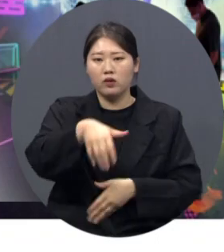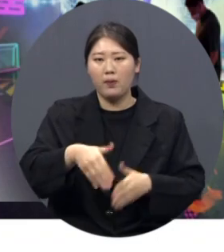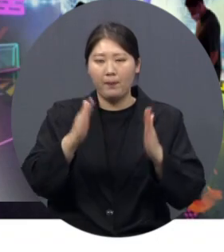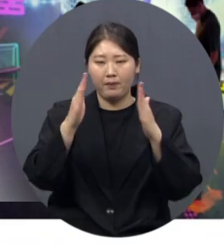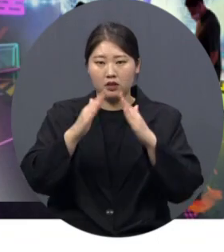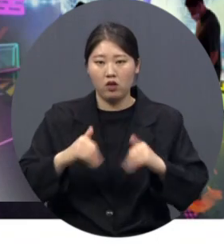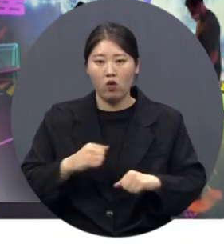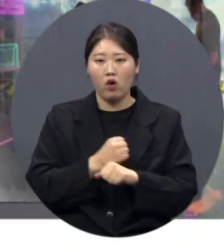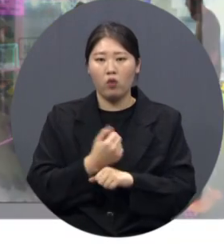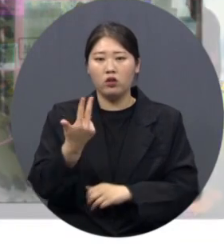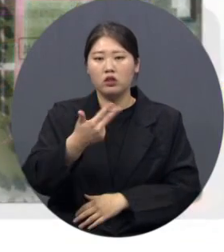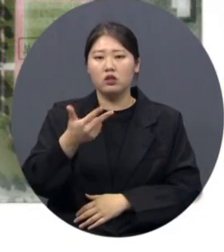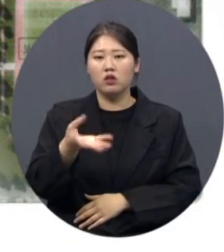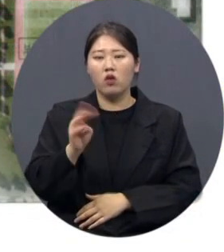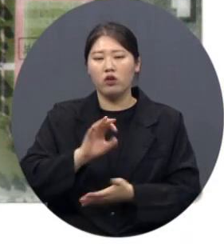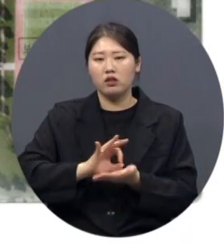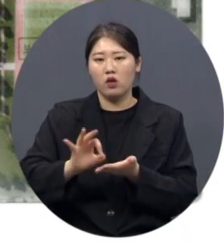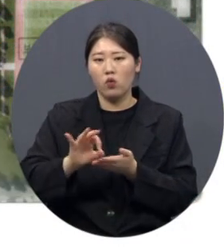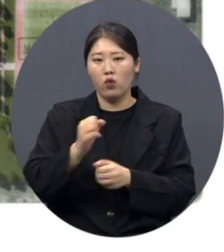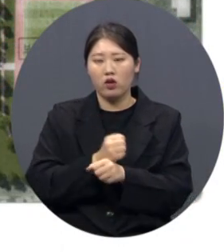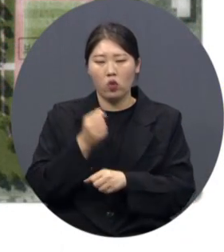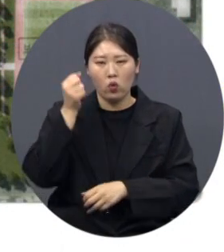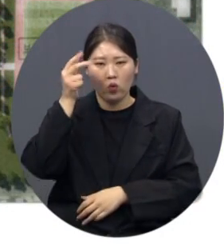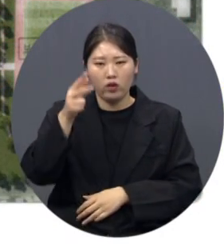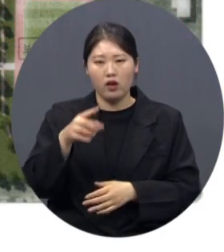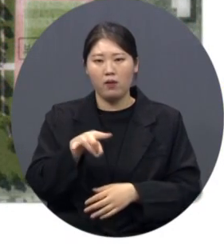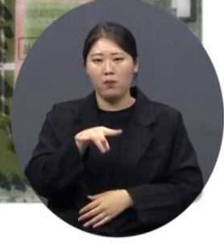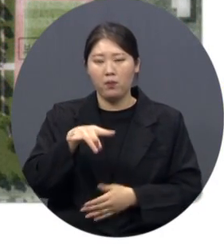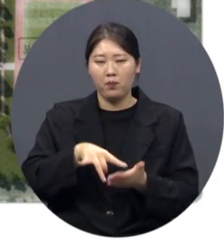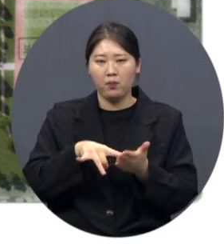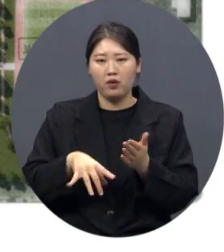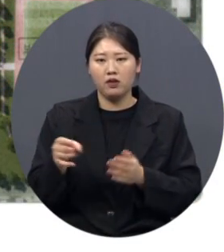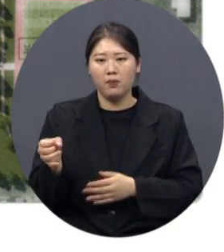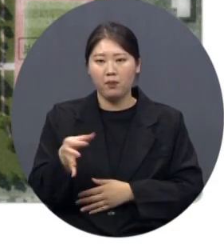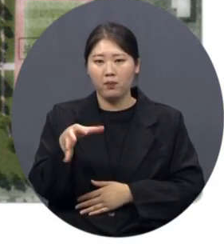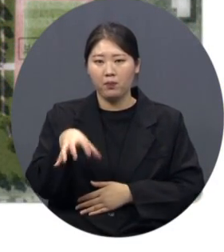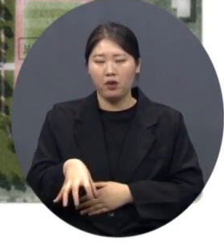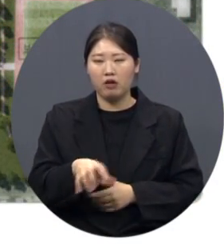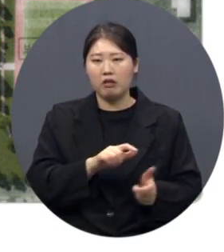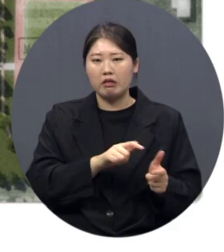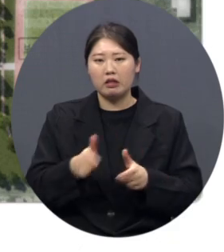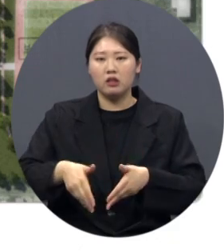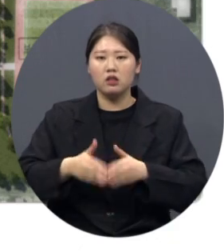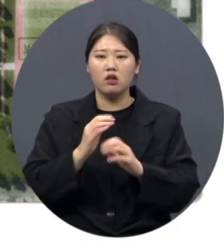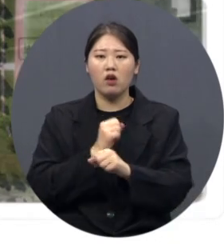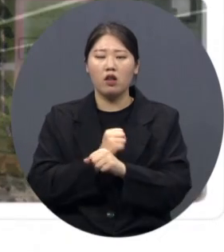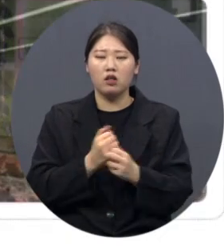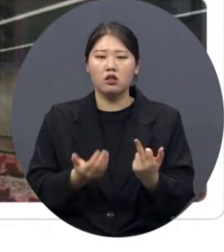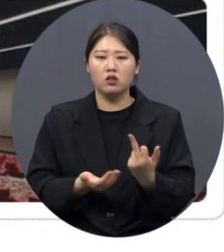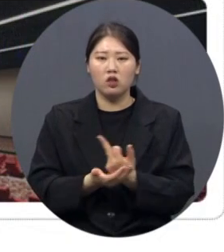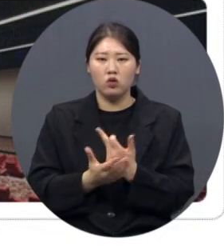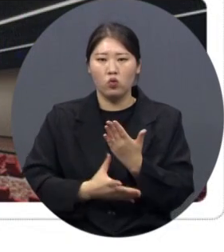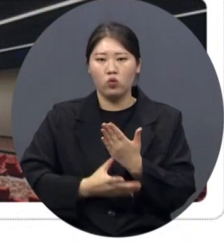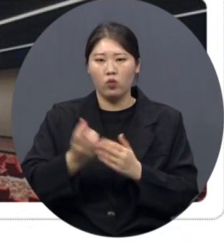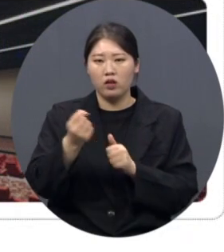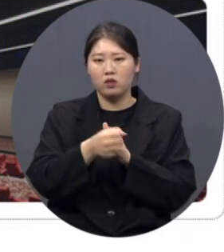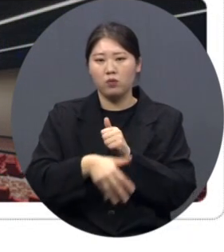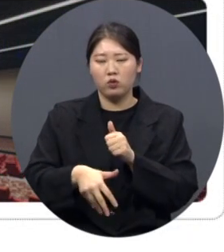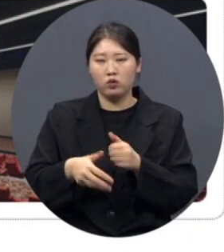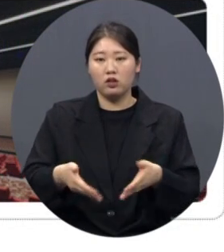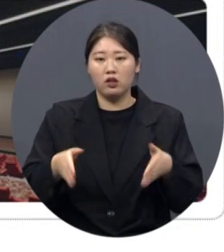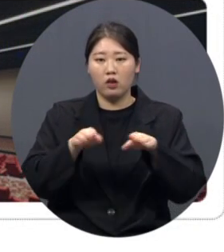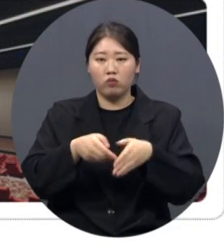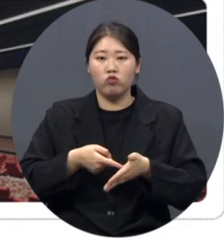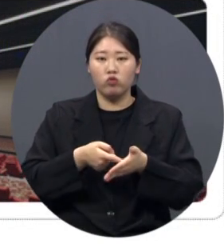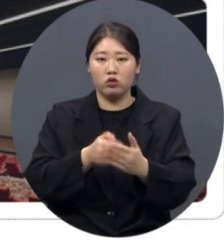사업비 7천억 원을 들여 호텔과 면세점 수영장과 헬스장 등이 들어서는 제주 종합 스포츠 타운 설립을